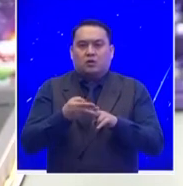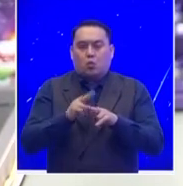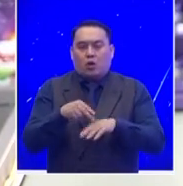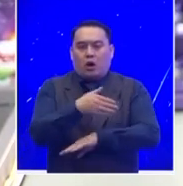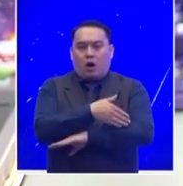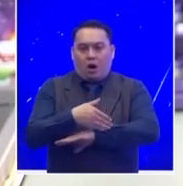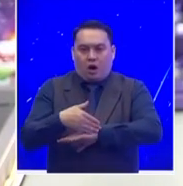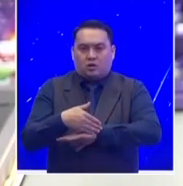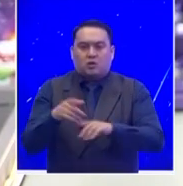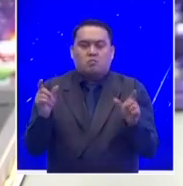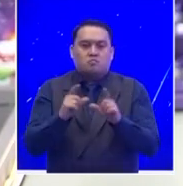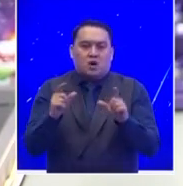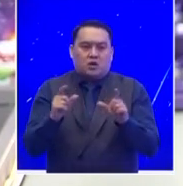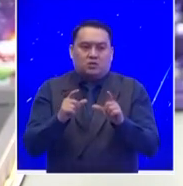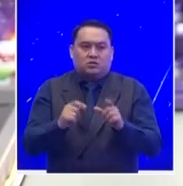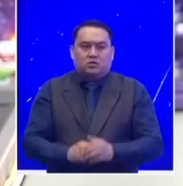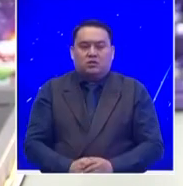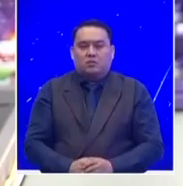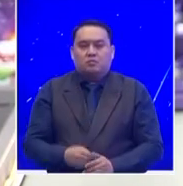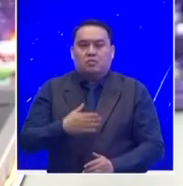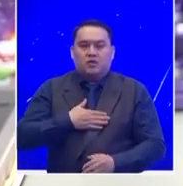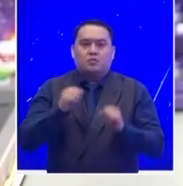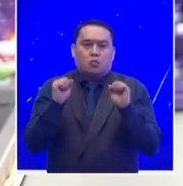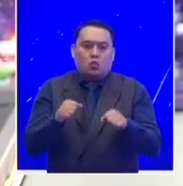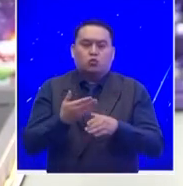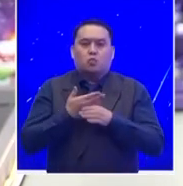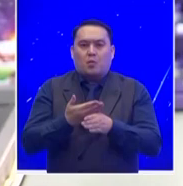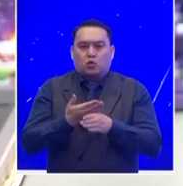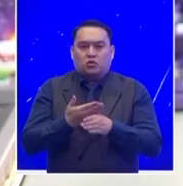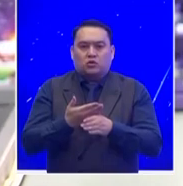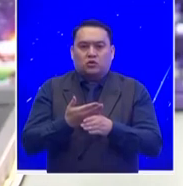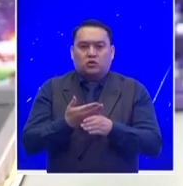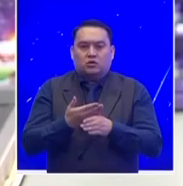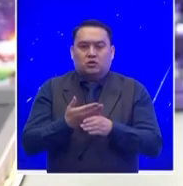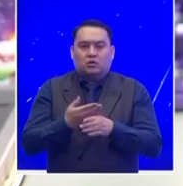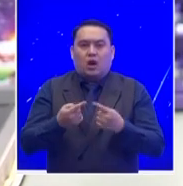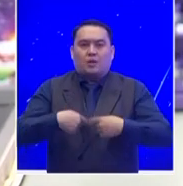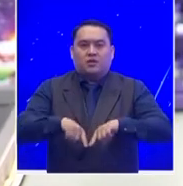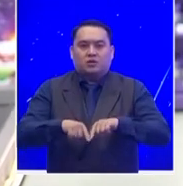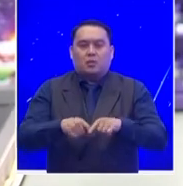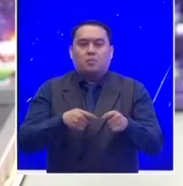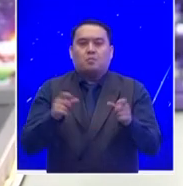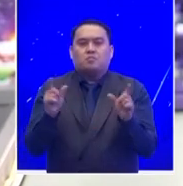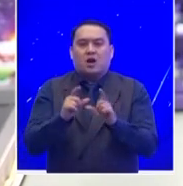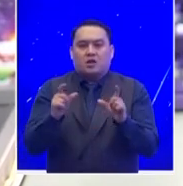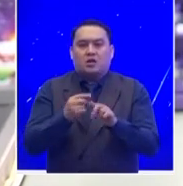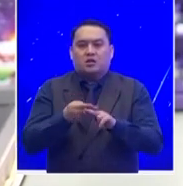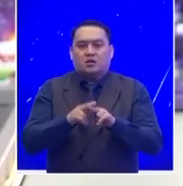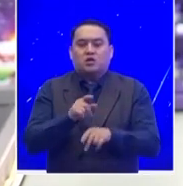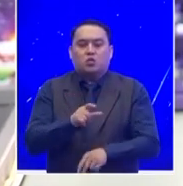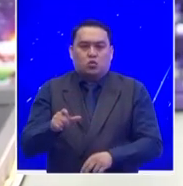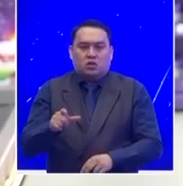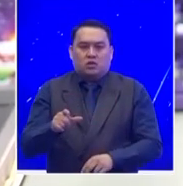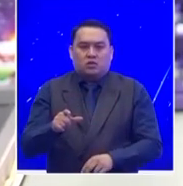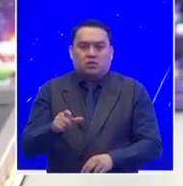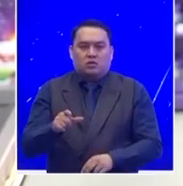адресу в частный магазин стоят эти полки. Также мы еще можем помочь именно с администрацией магазина, чтобы эти люди тоже